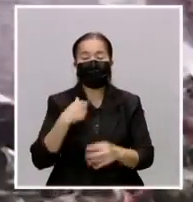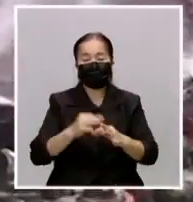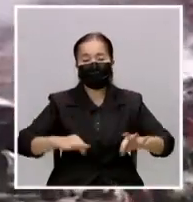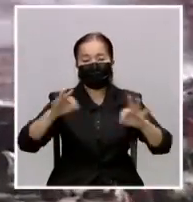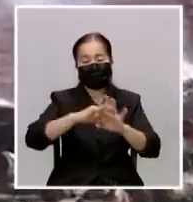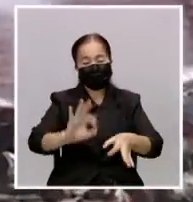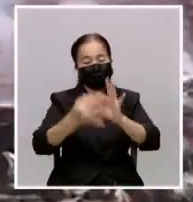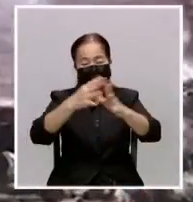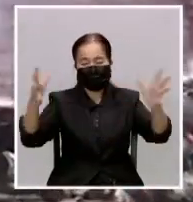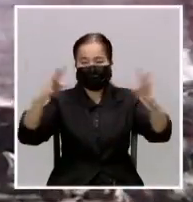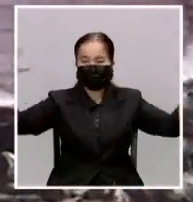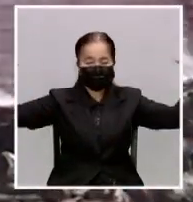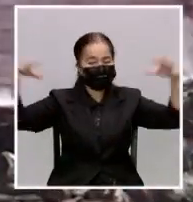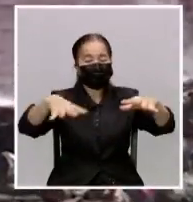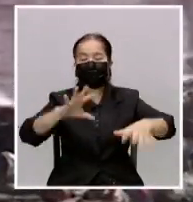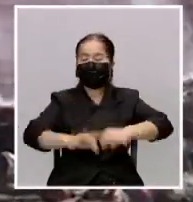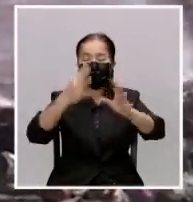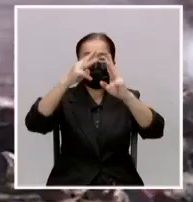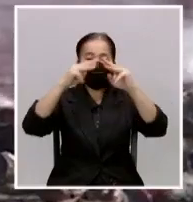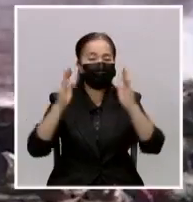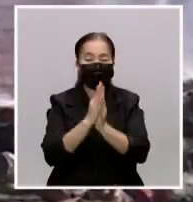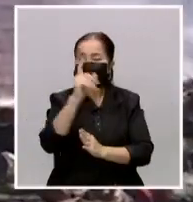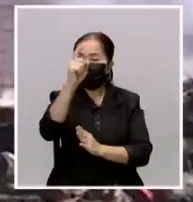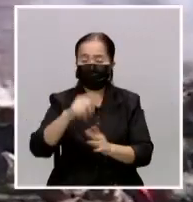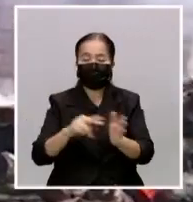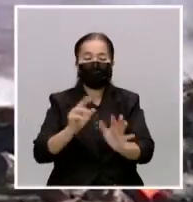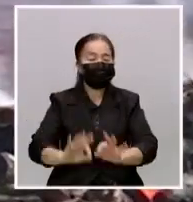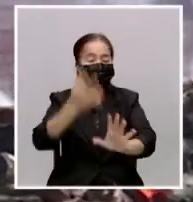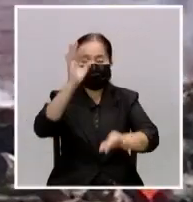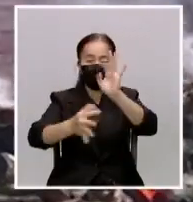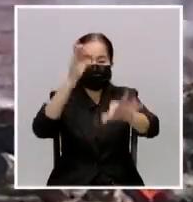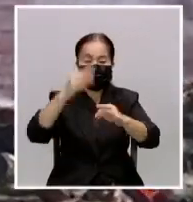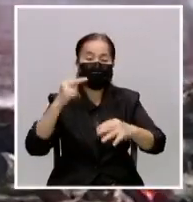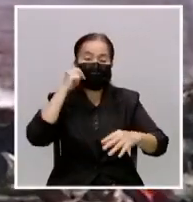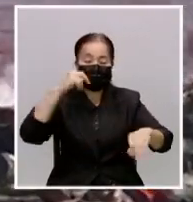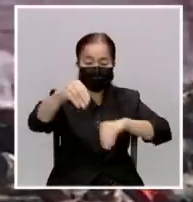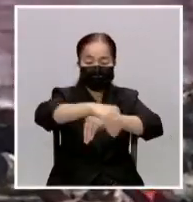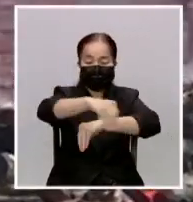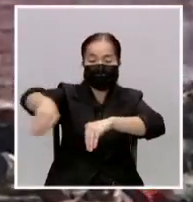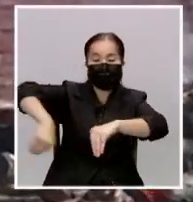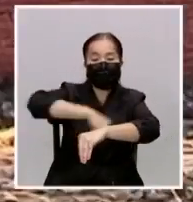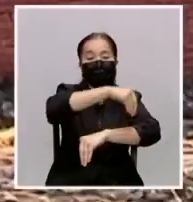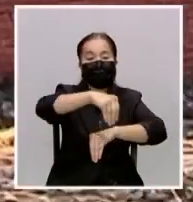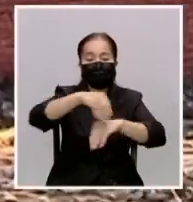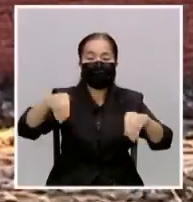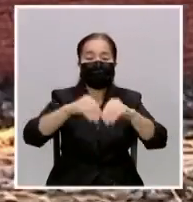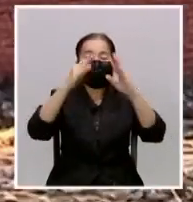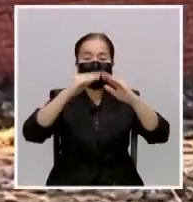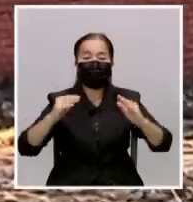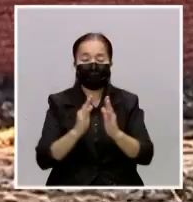พจำนวนมากกลางแจ้ง บริเวณริมน้ำพาคมตีใกล้วัดปสุปปตินา